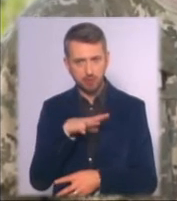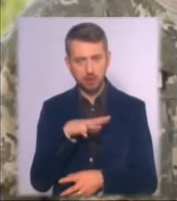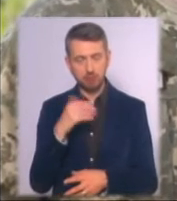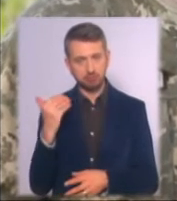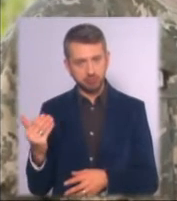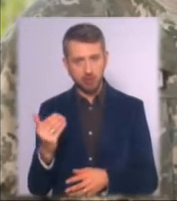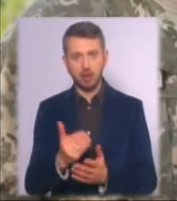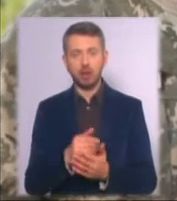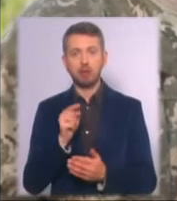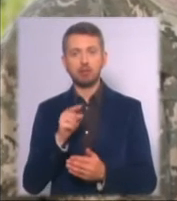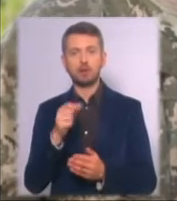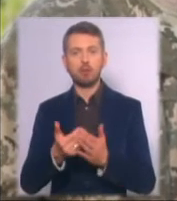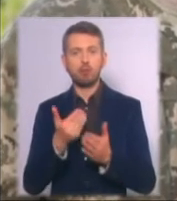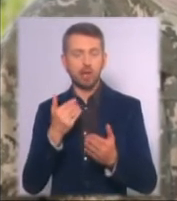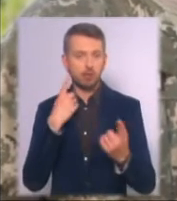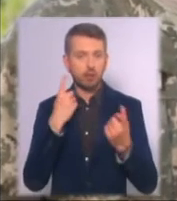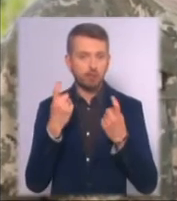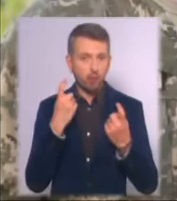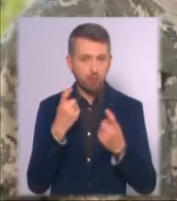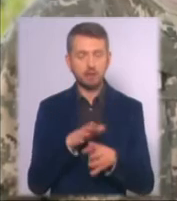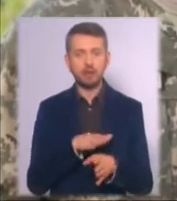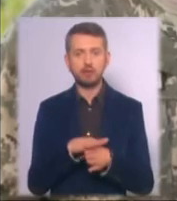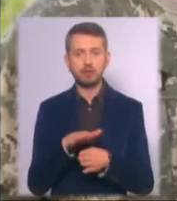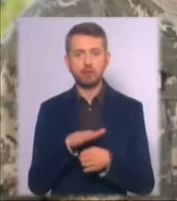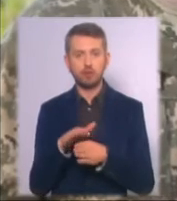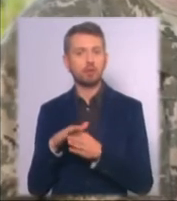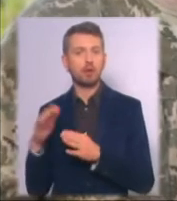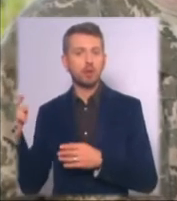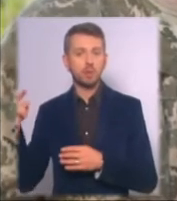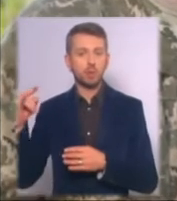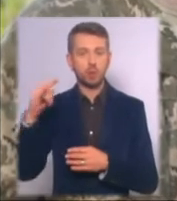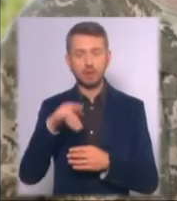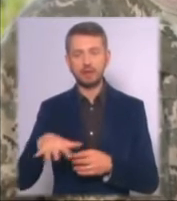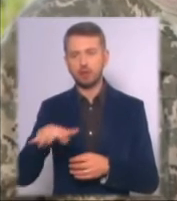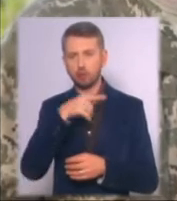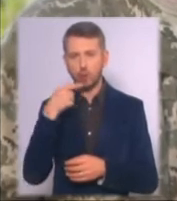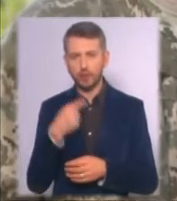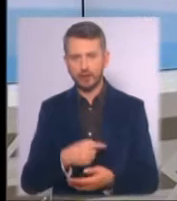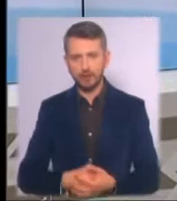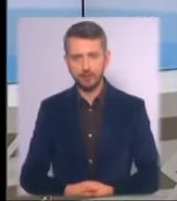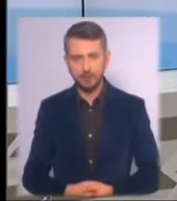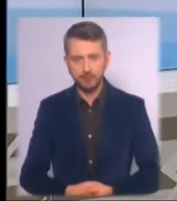противника, які за попередньою інформацією здійснювали рух з території Російської Федерації.